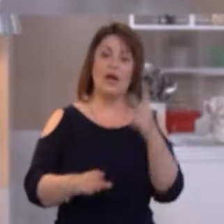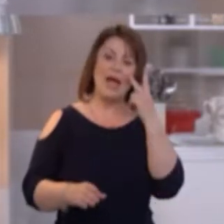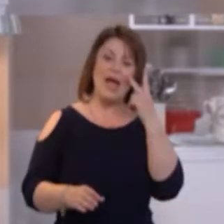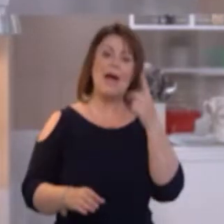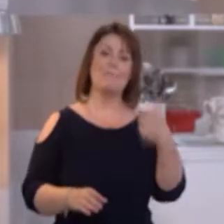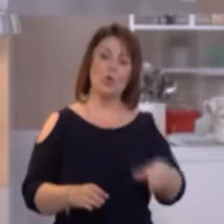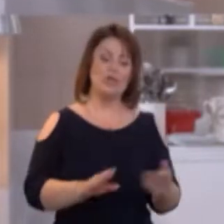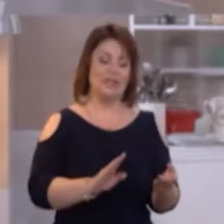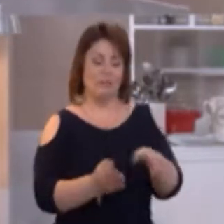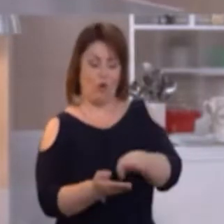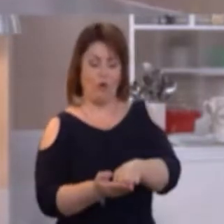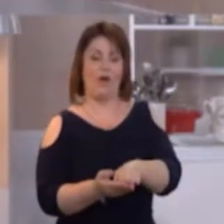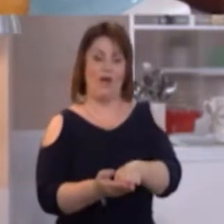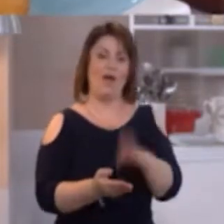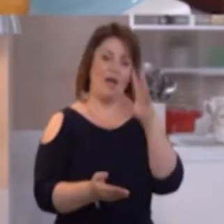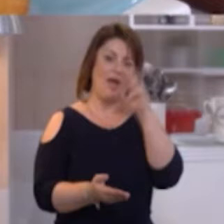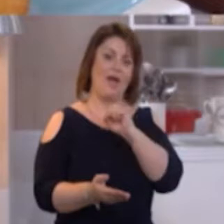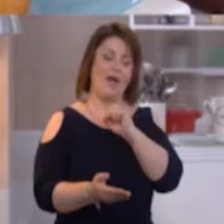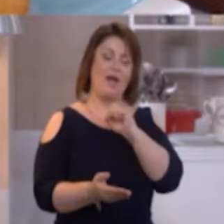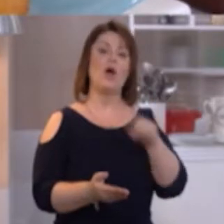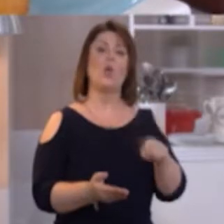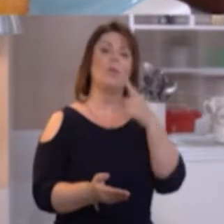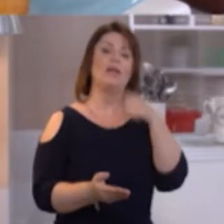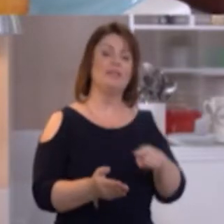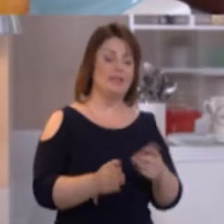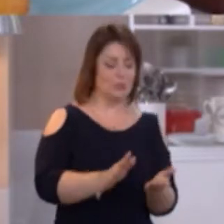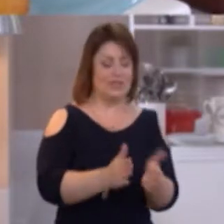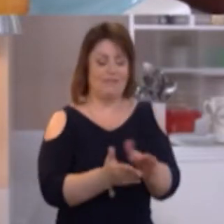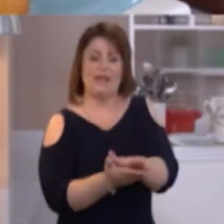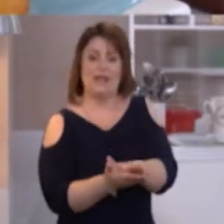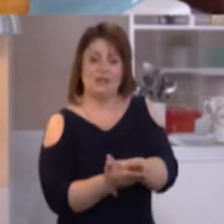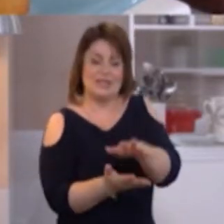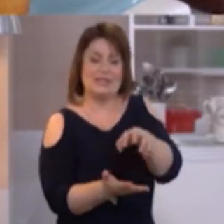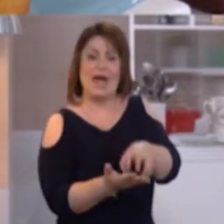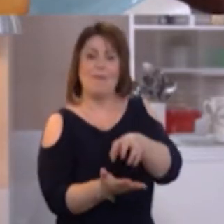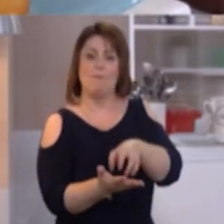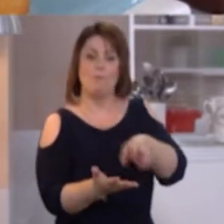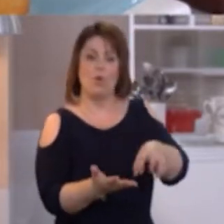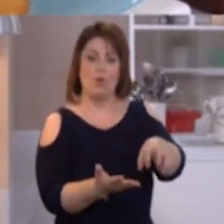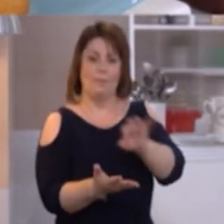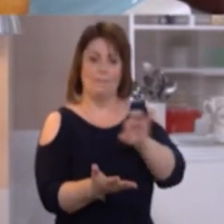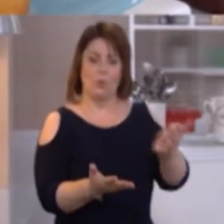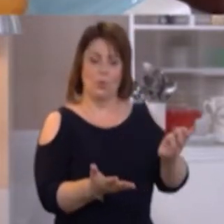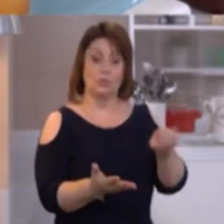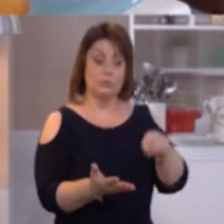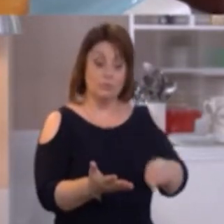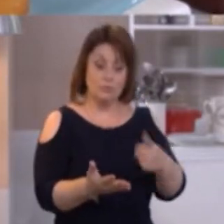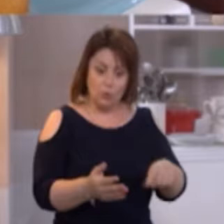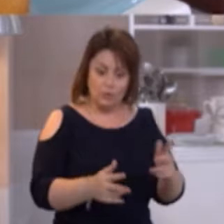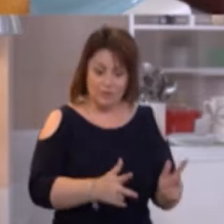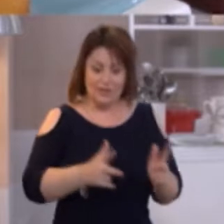lo stampo è fatto così, vedi? Esatto, lo stampo classico della Savarenne, questo. Questo è un dolce che, se servito a tavola, deve